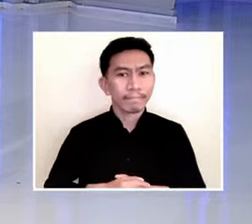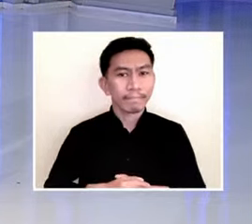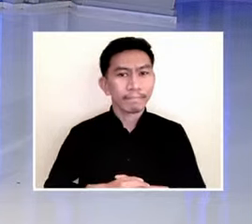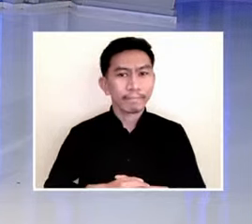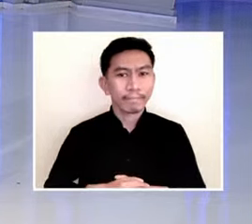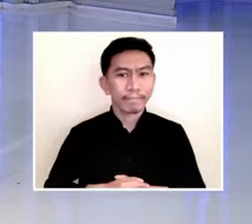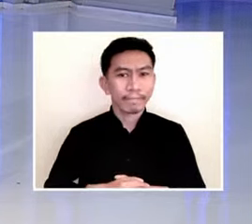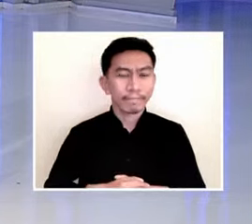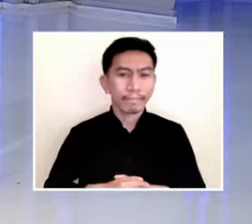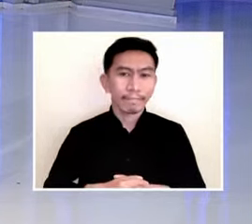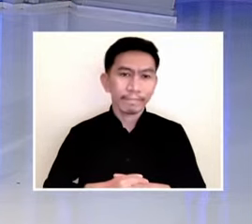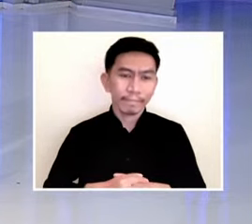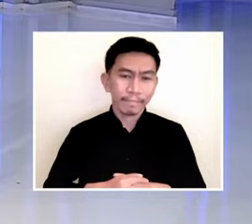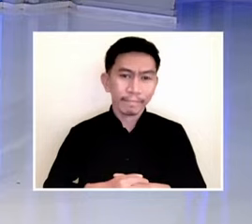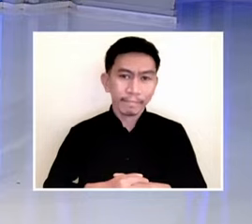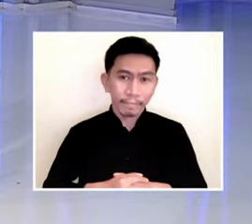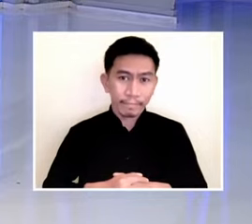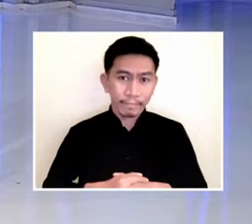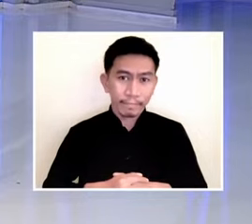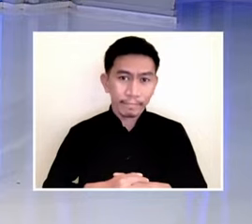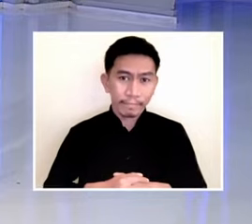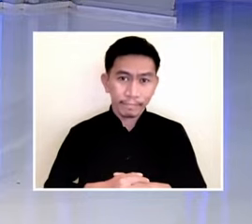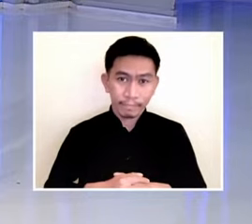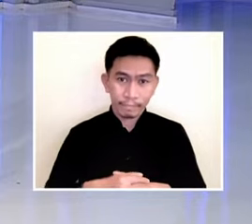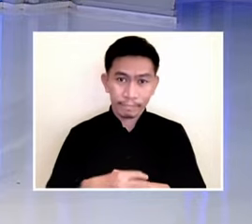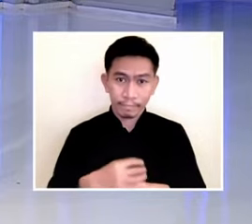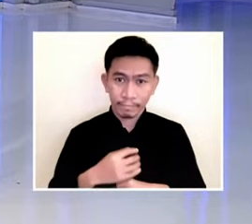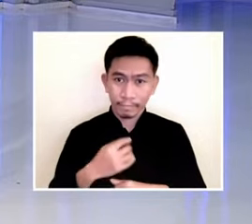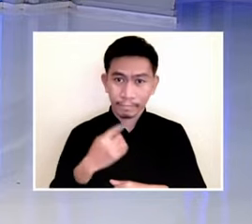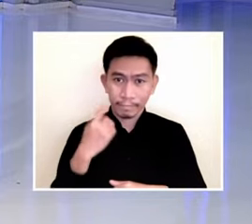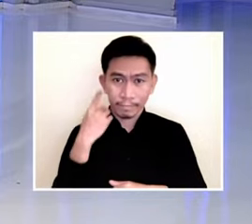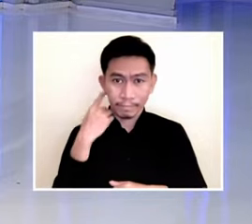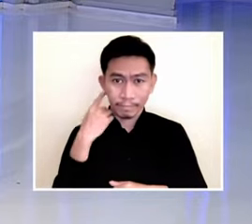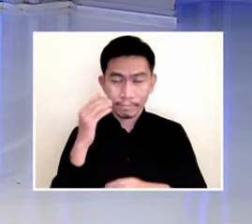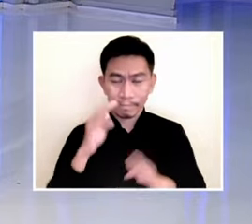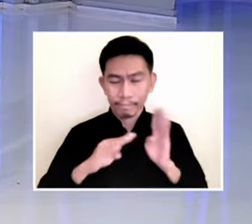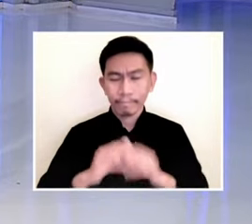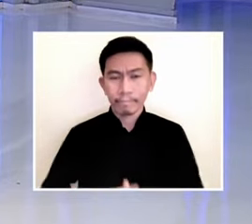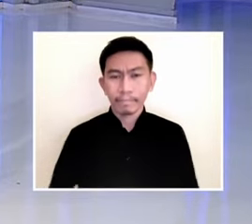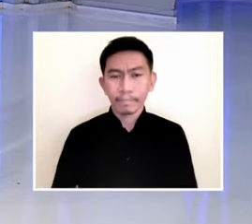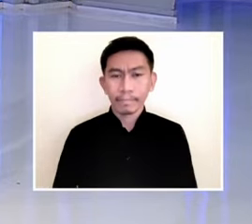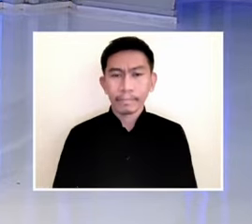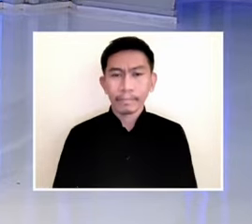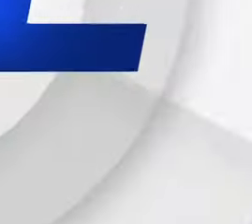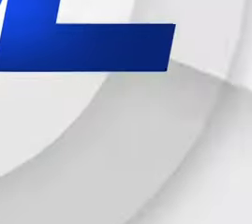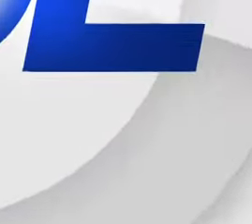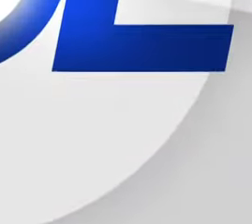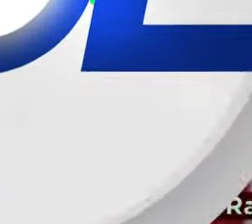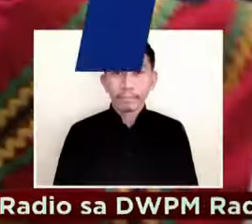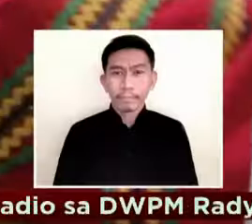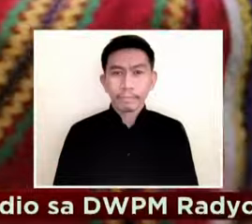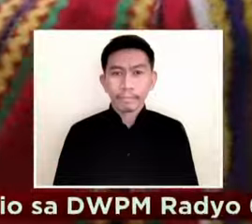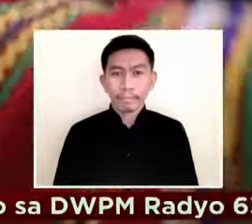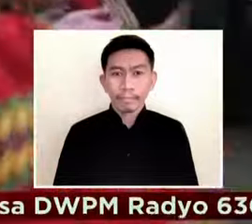sa Berlin, Germany. Ang tanong, paano naman ito magagawa?